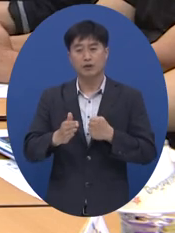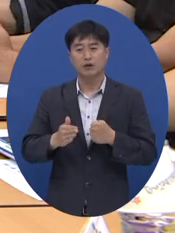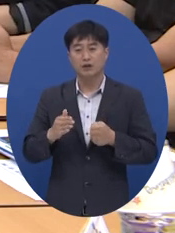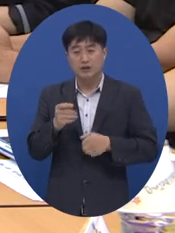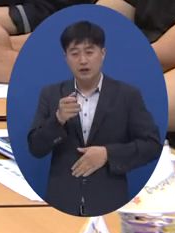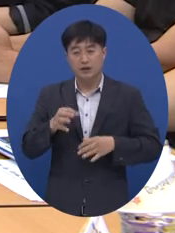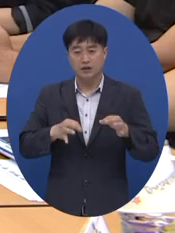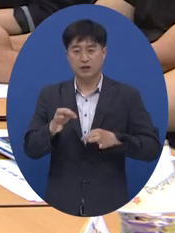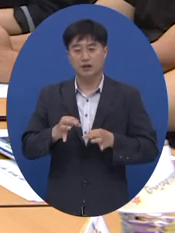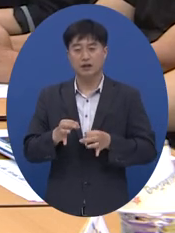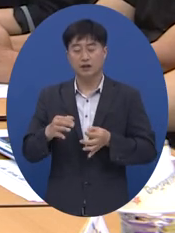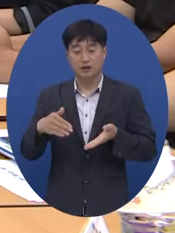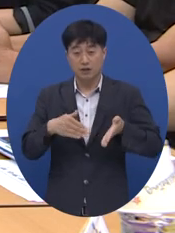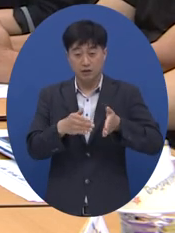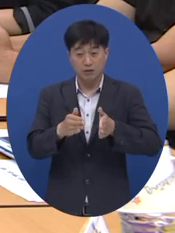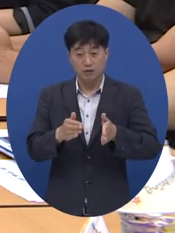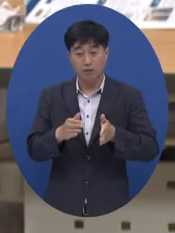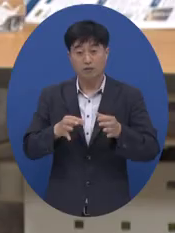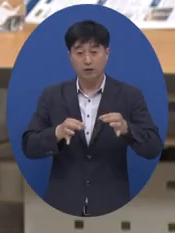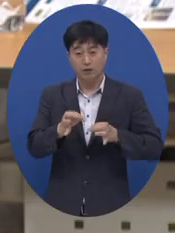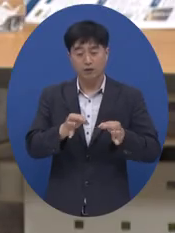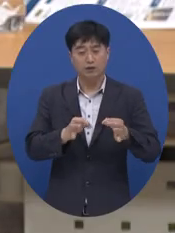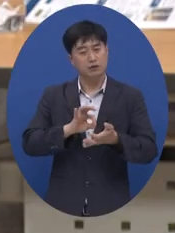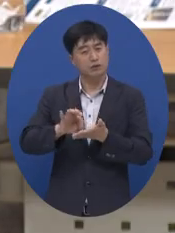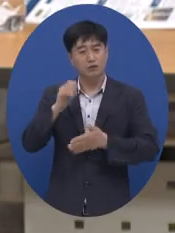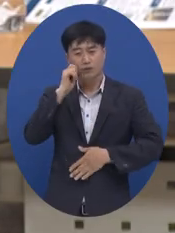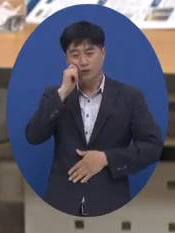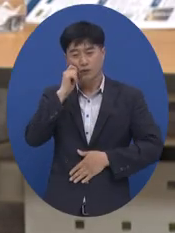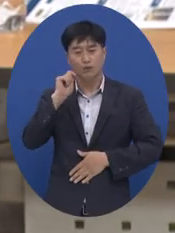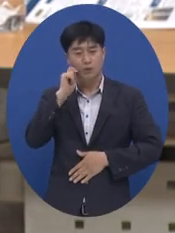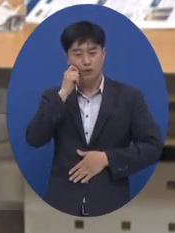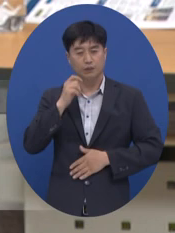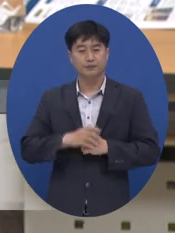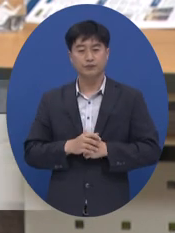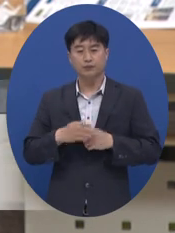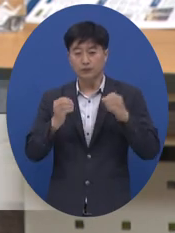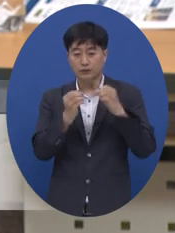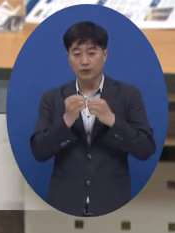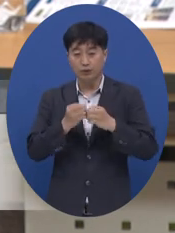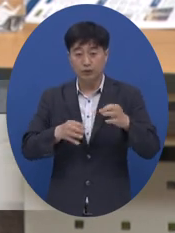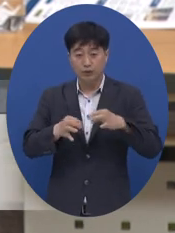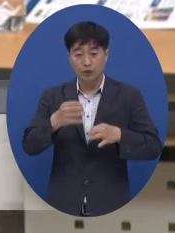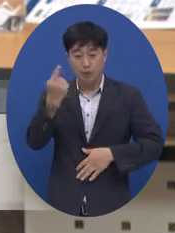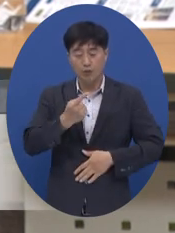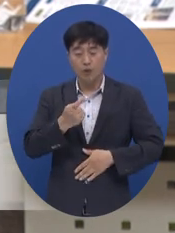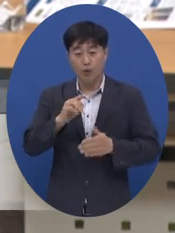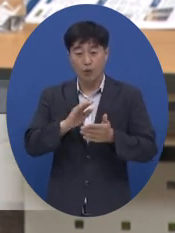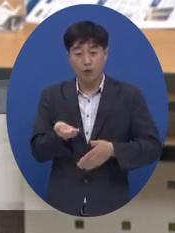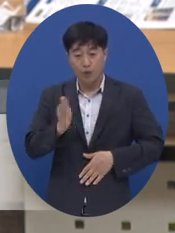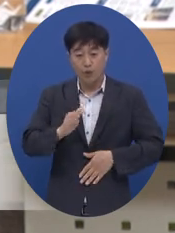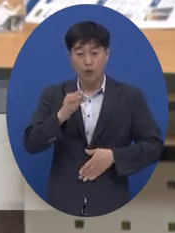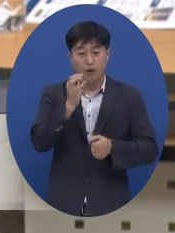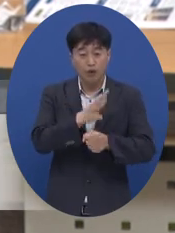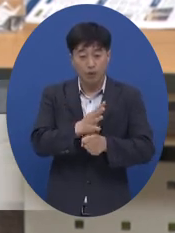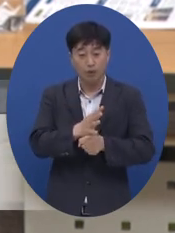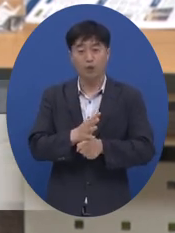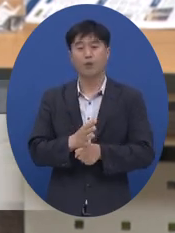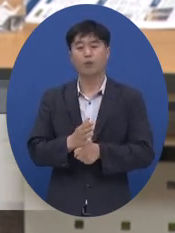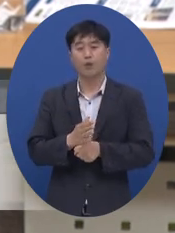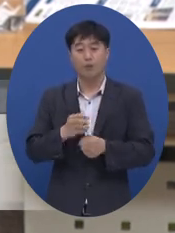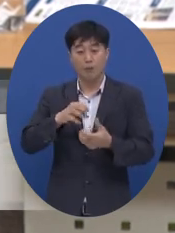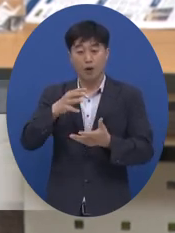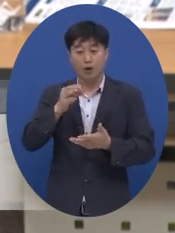소규모 노점이나 가판에서는 쓸 수 없다는 예로사항이 나왔습니다. 전통시장에 오면 호떡도 드시고 풀빵도 사 먹고 이런